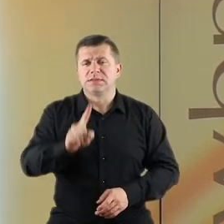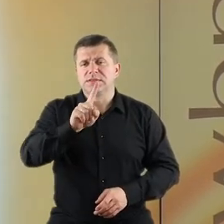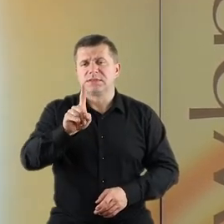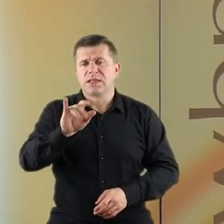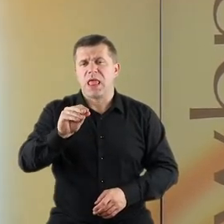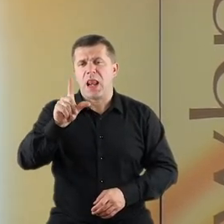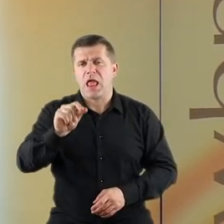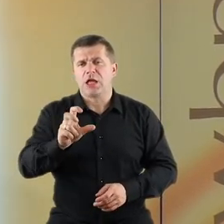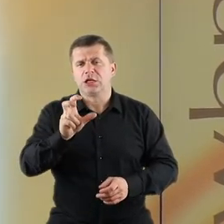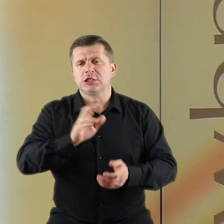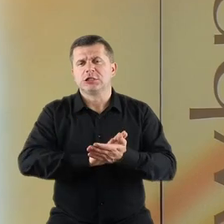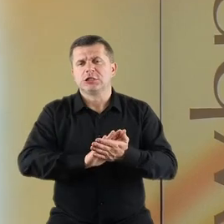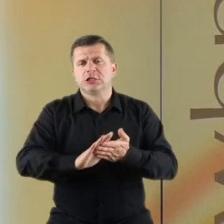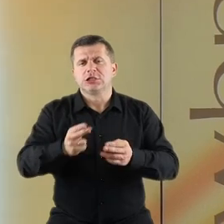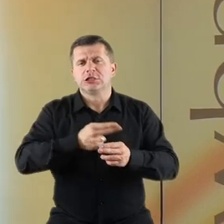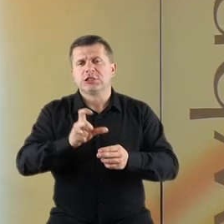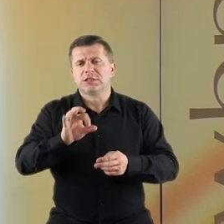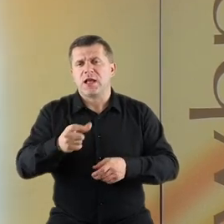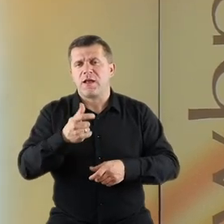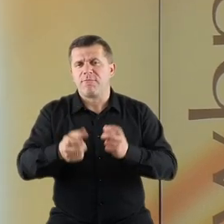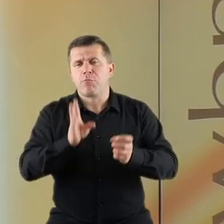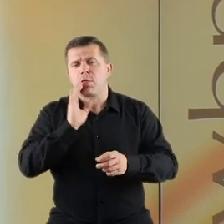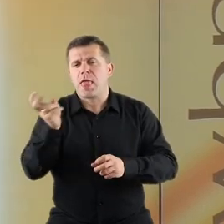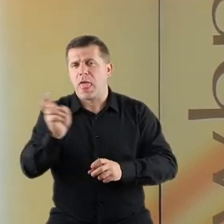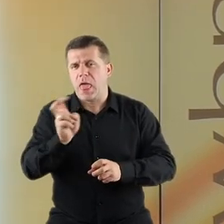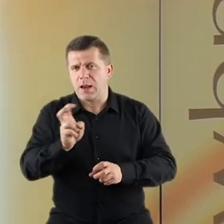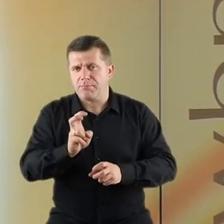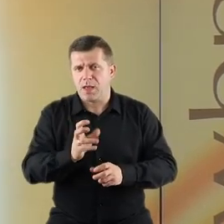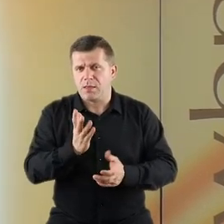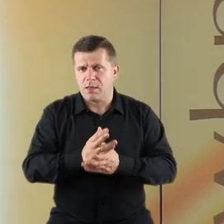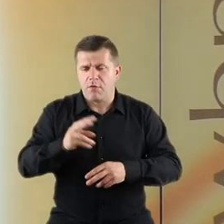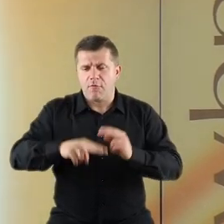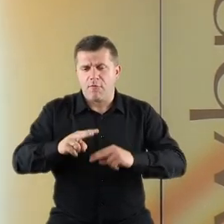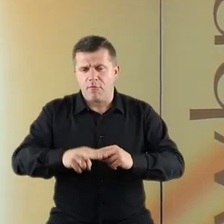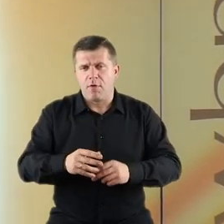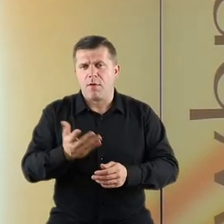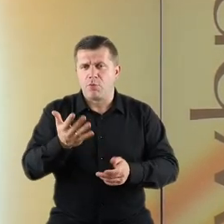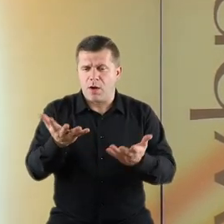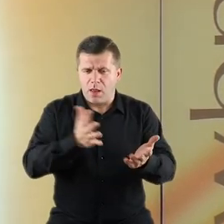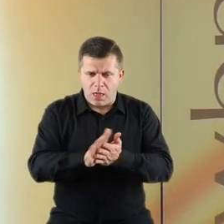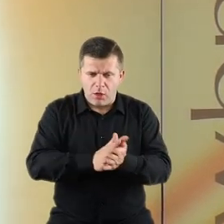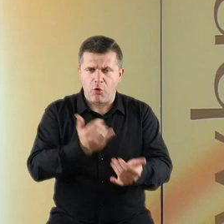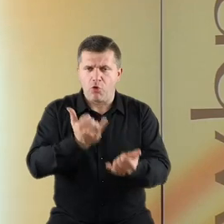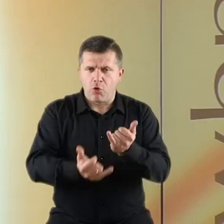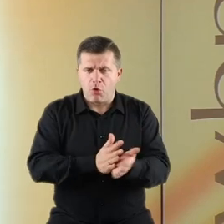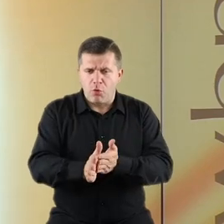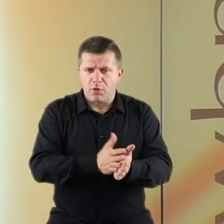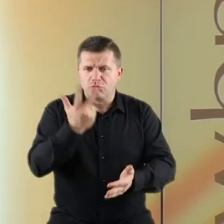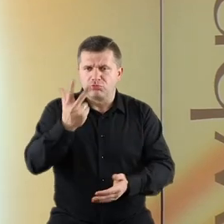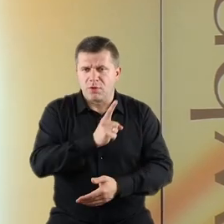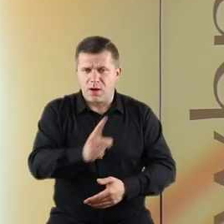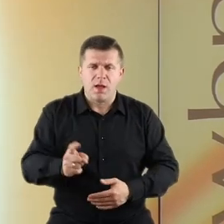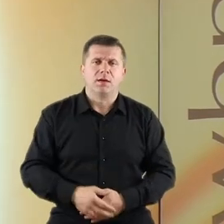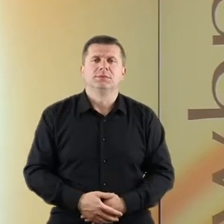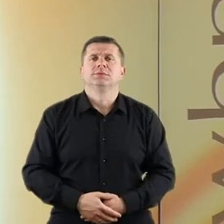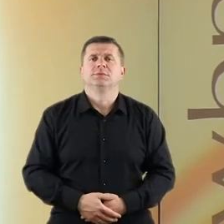sparza się jak herbatę no ale ją ten otwór na miskę i myć nim każdą twarz trzeba ręce i nogi po trzy razy dla zdjęcia przy roku